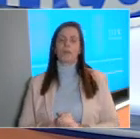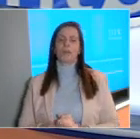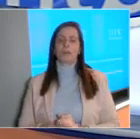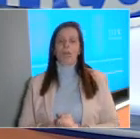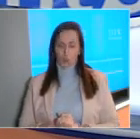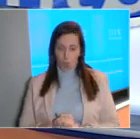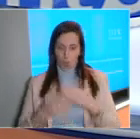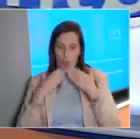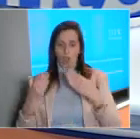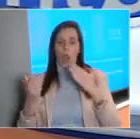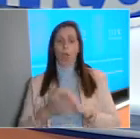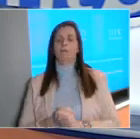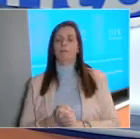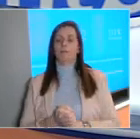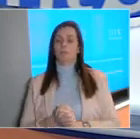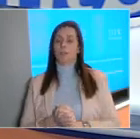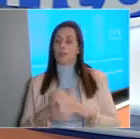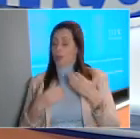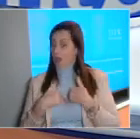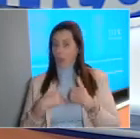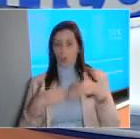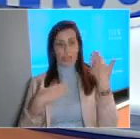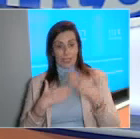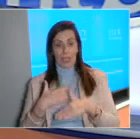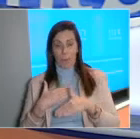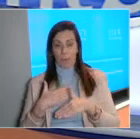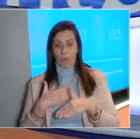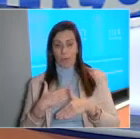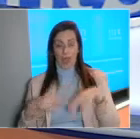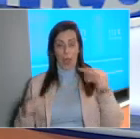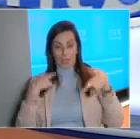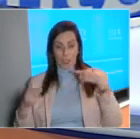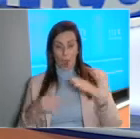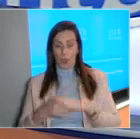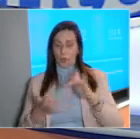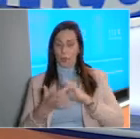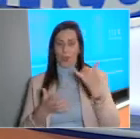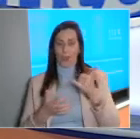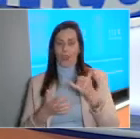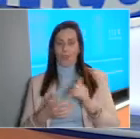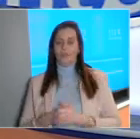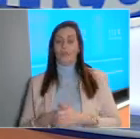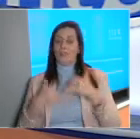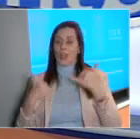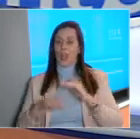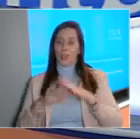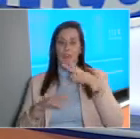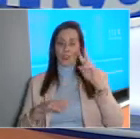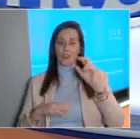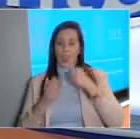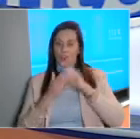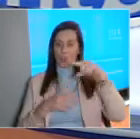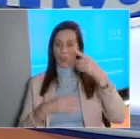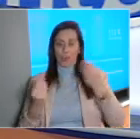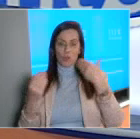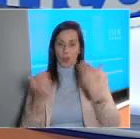אופטימית. תודה. אז תודה לך, מושיק. אנחנו סיימנו את המזנון, המקום הכי קרם חם בכנסת. והפעם אל תבטיח לי שעד שבוע הבא